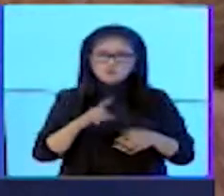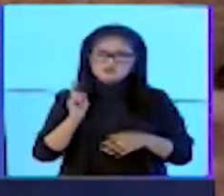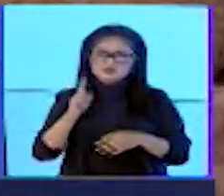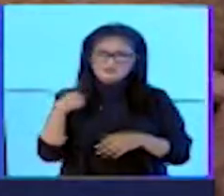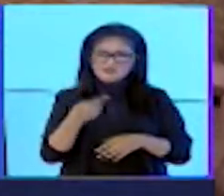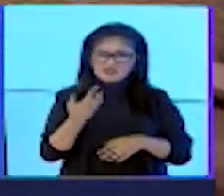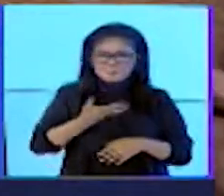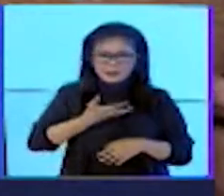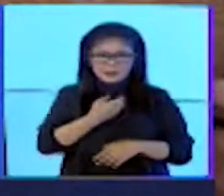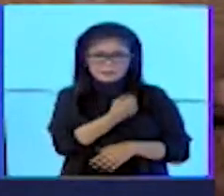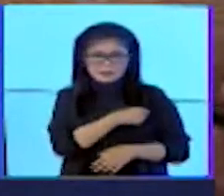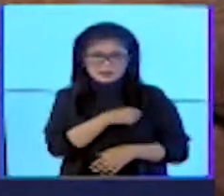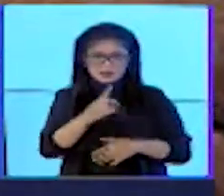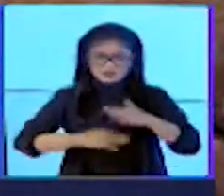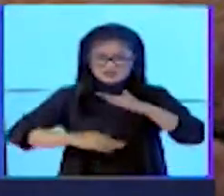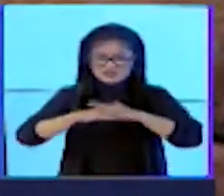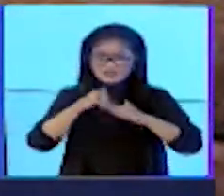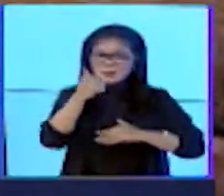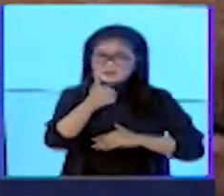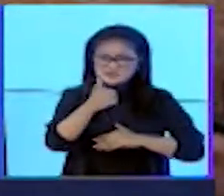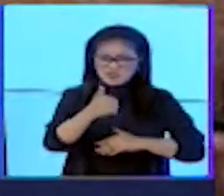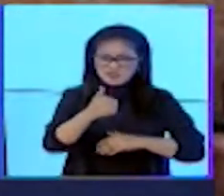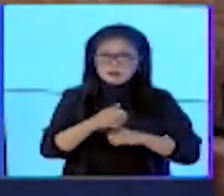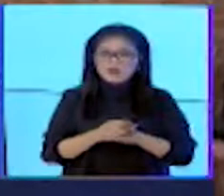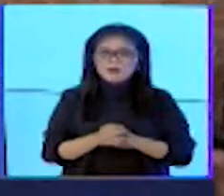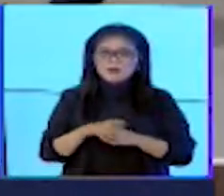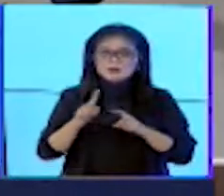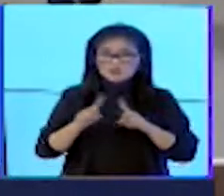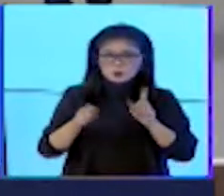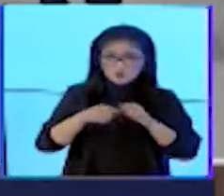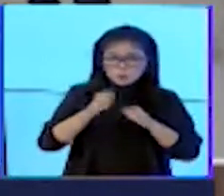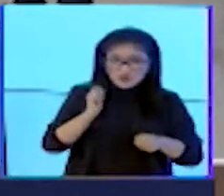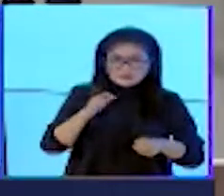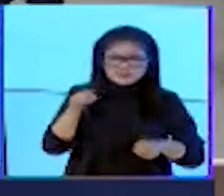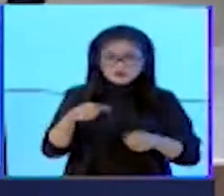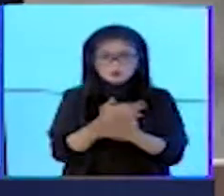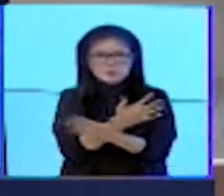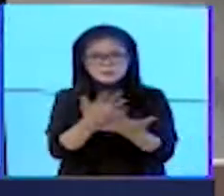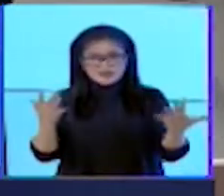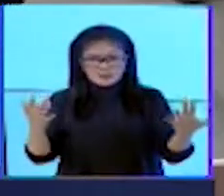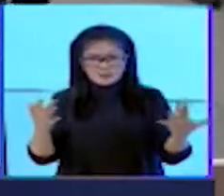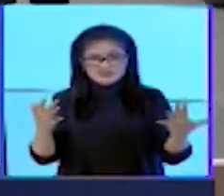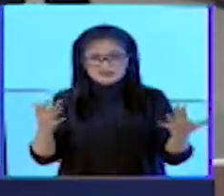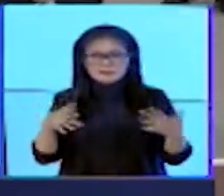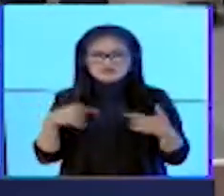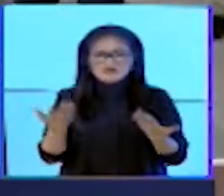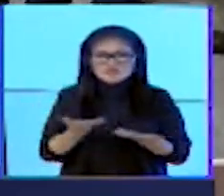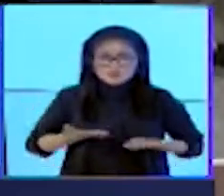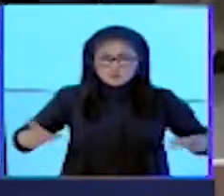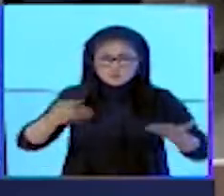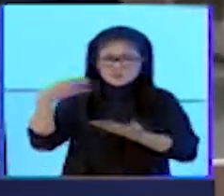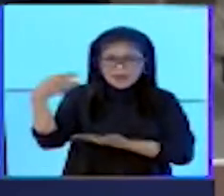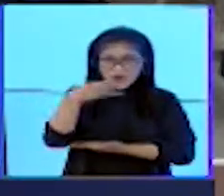kementerian ini bisa maksimal dengan hubungannya dan tugasnya kepada masyarakat. Sektor ekonomi, ya, karena di bawah perdagangan